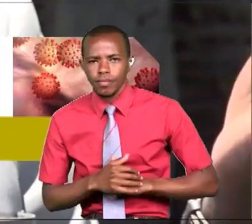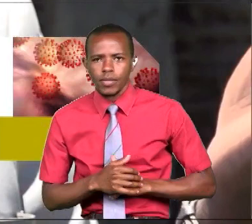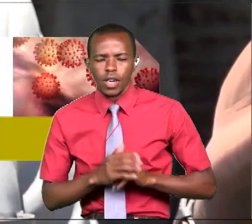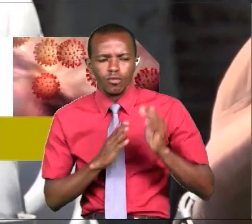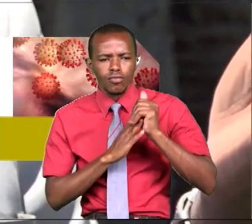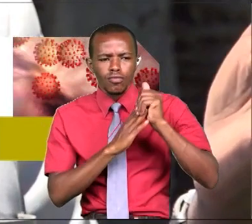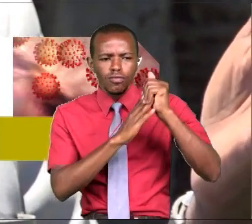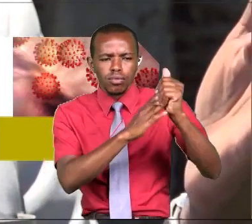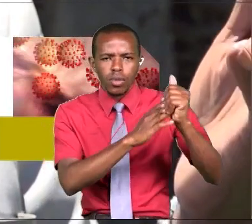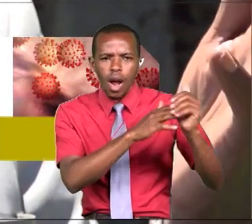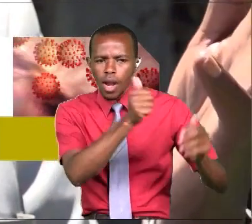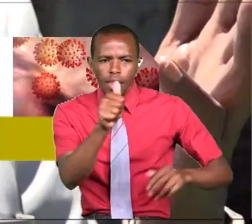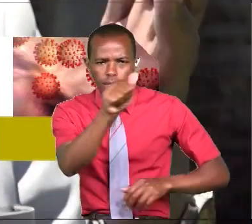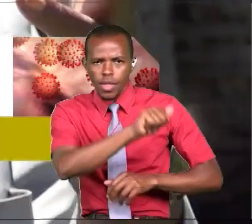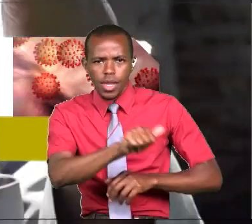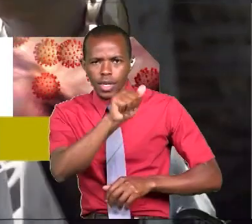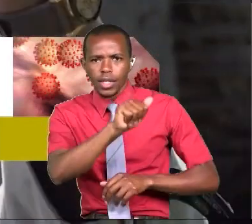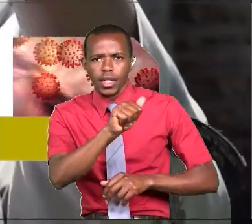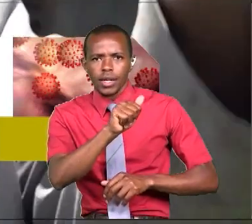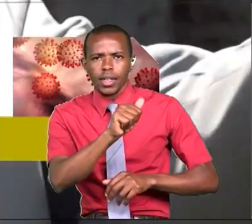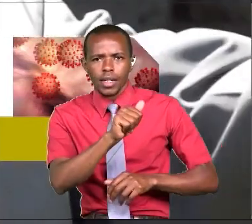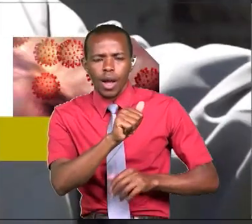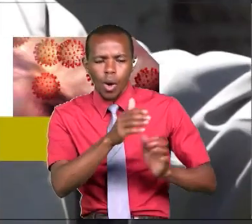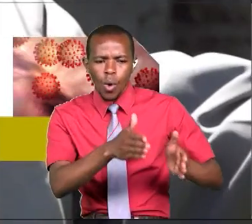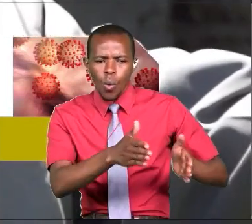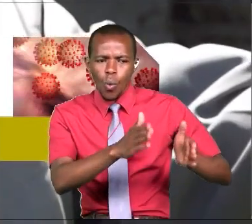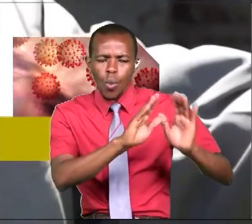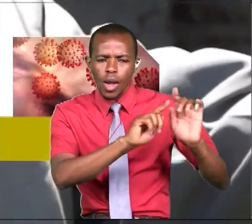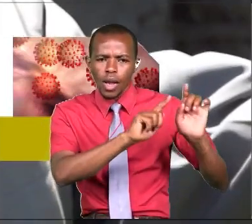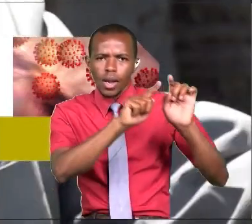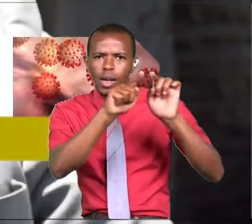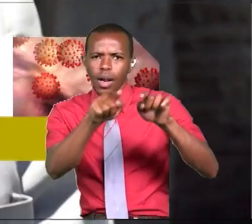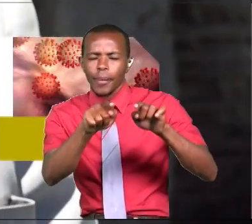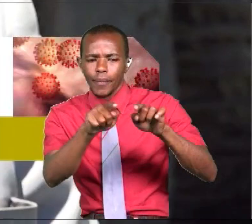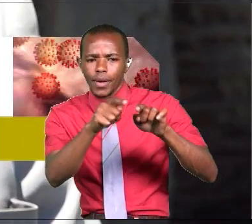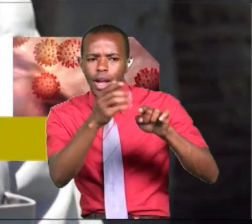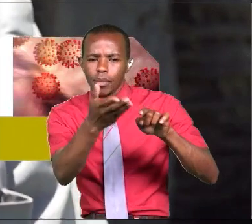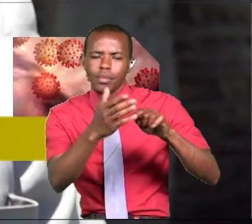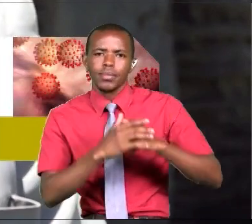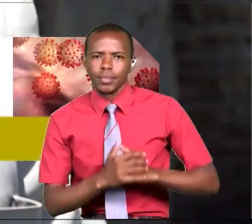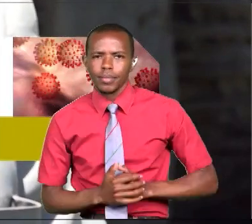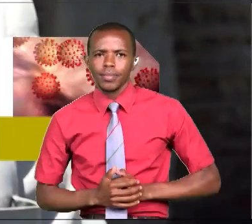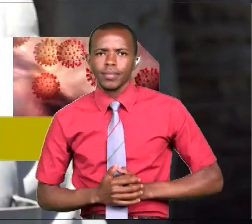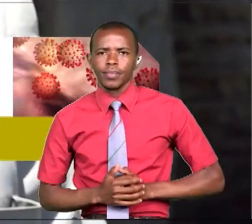Akawaleta mpaka Kiumbu, wakakimbia barabara ya kucha hapa Ibeno ya Nturago.